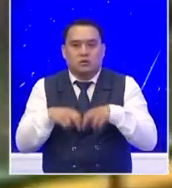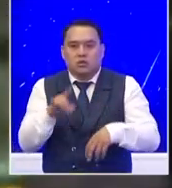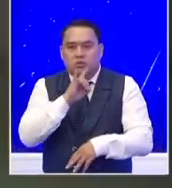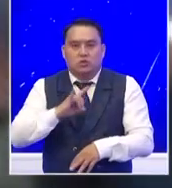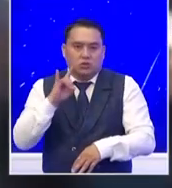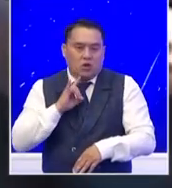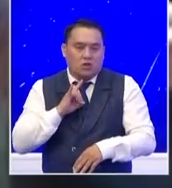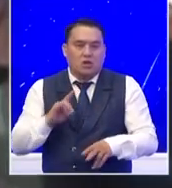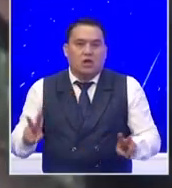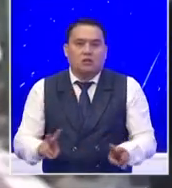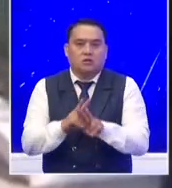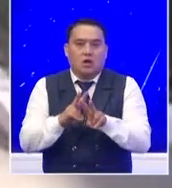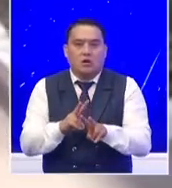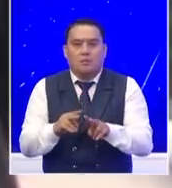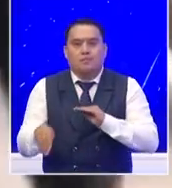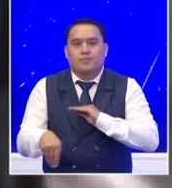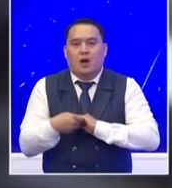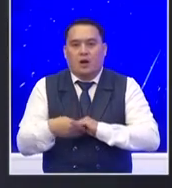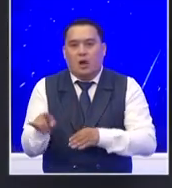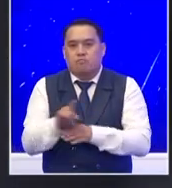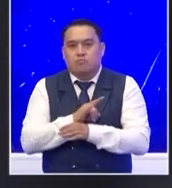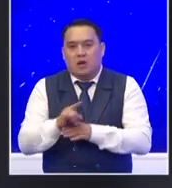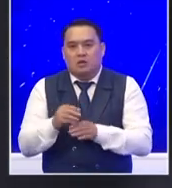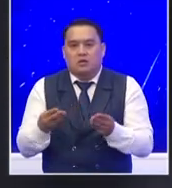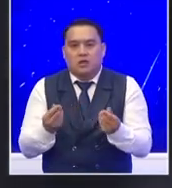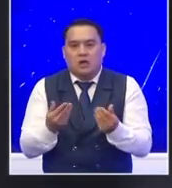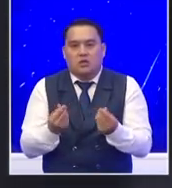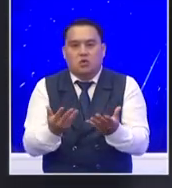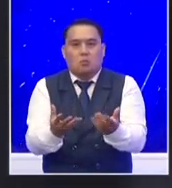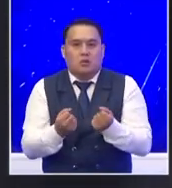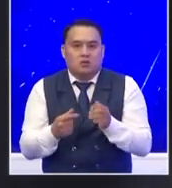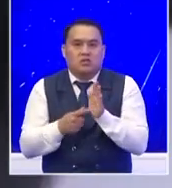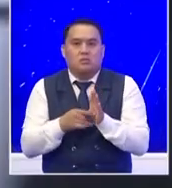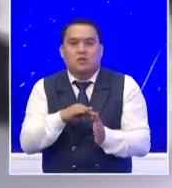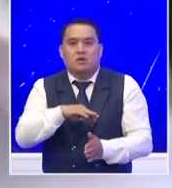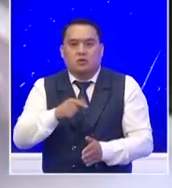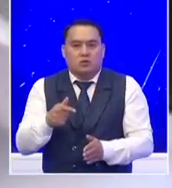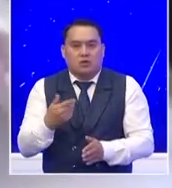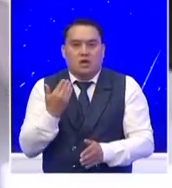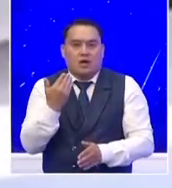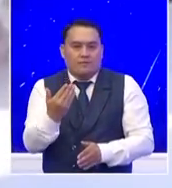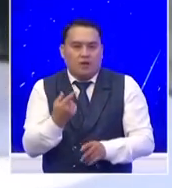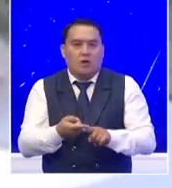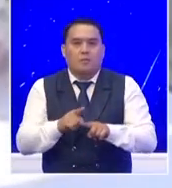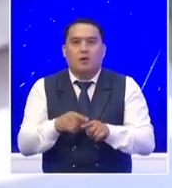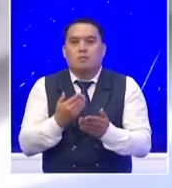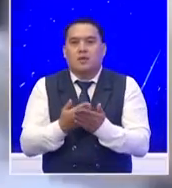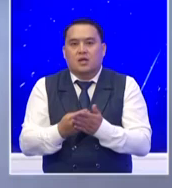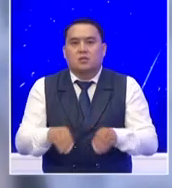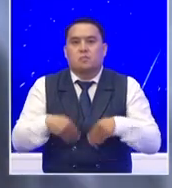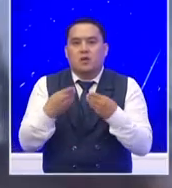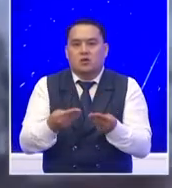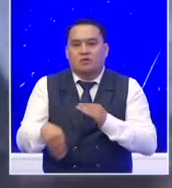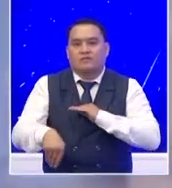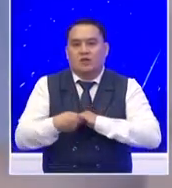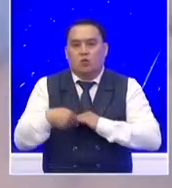жительницы столицы, которая путем подстрекательства и обмана получила денежные средства в сумме 7 миллионов тенге под предлогом передачи в